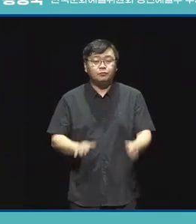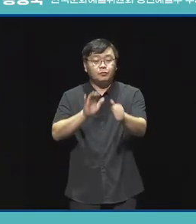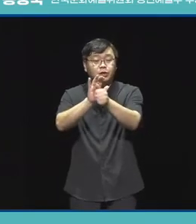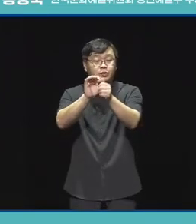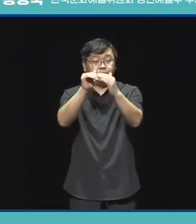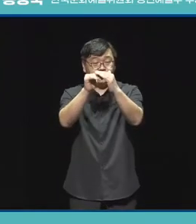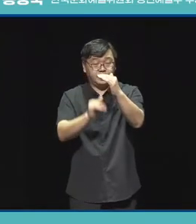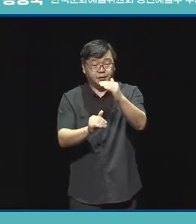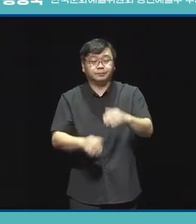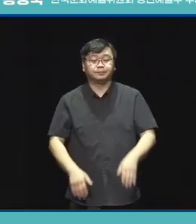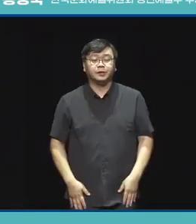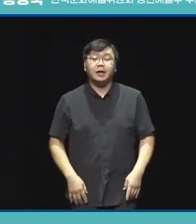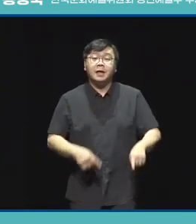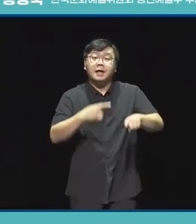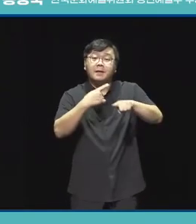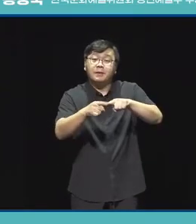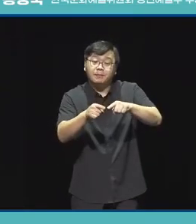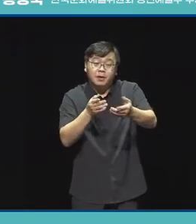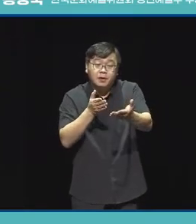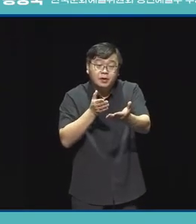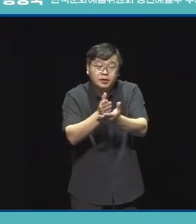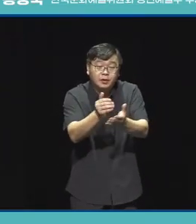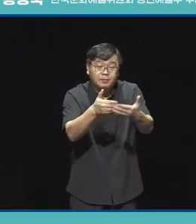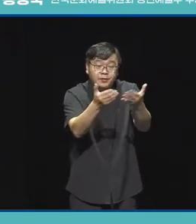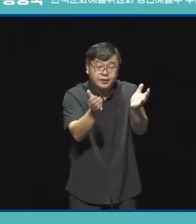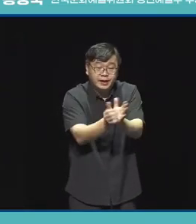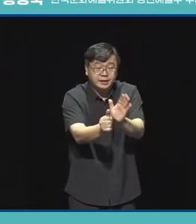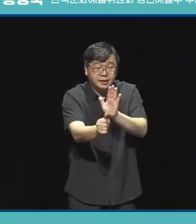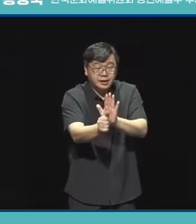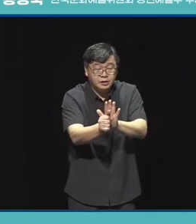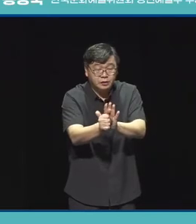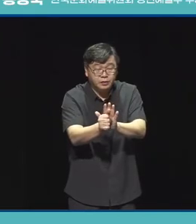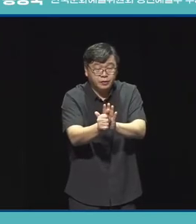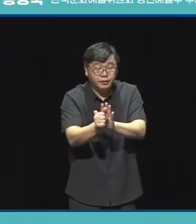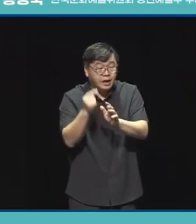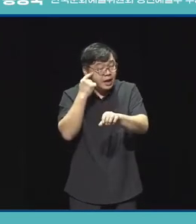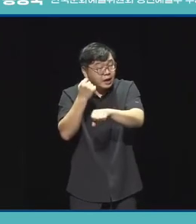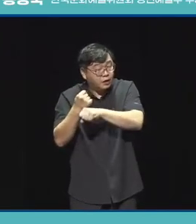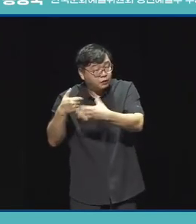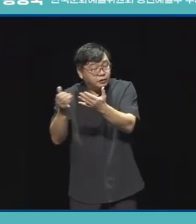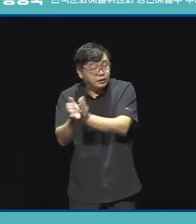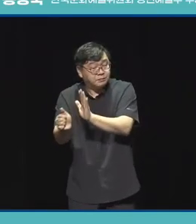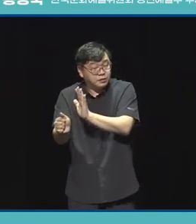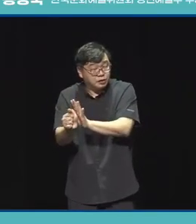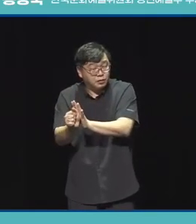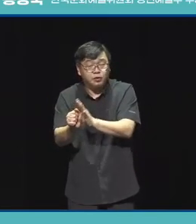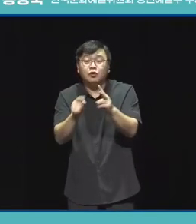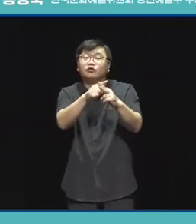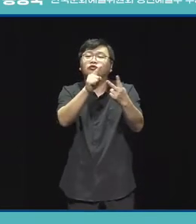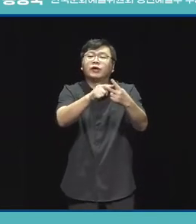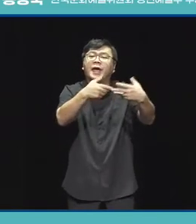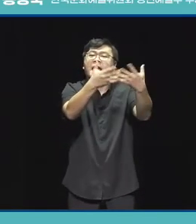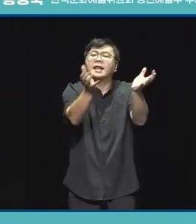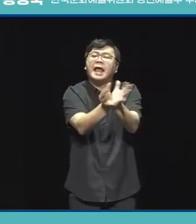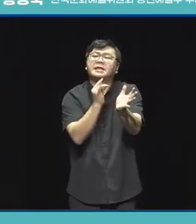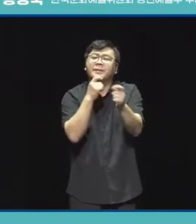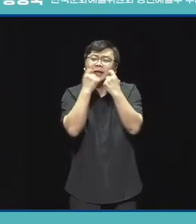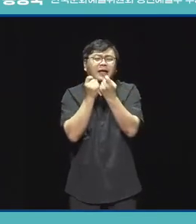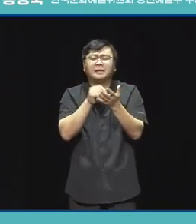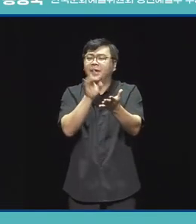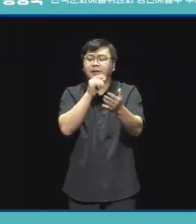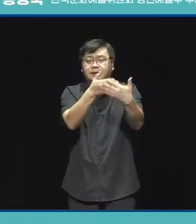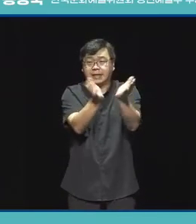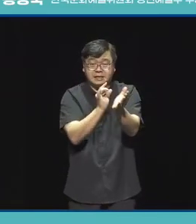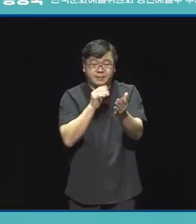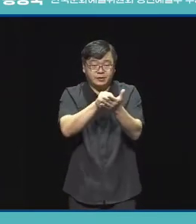지원 내용입니다 먼저 비평 전문매체 지원과 비평 관련 학습 행사 지원은 단체만 신청 가능하십니다 그리고 개인